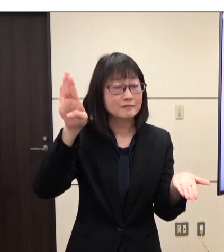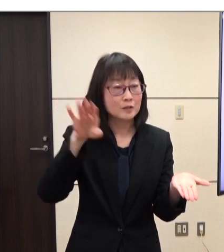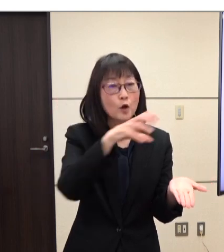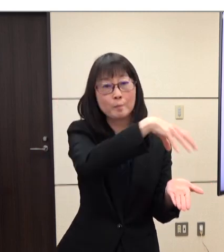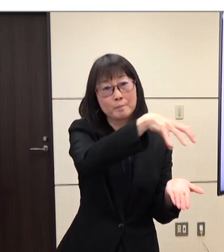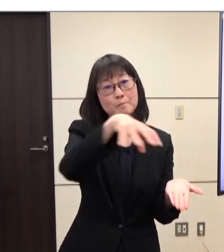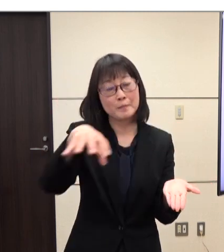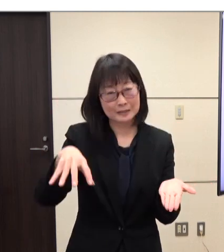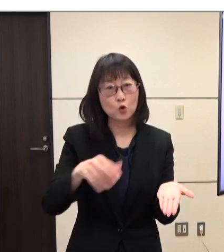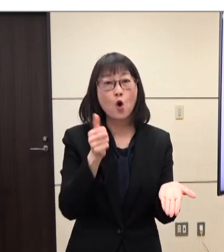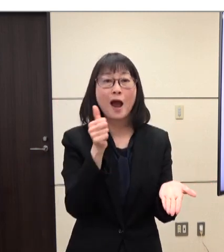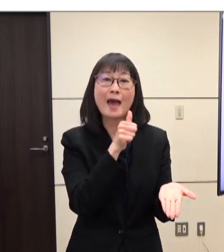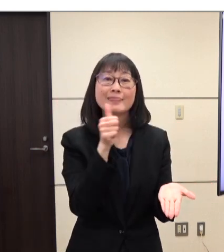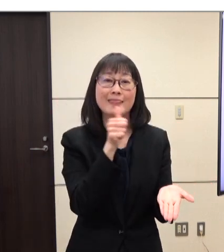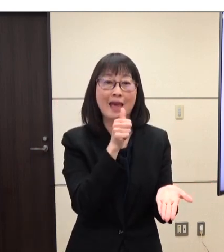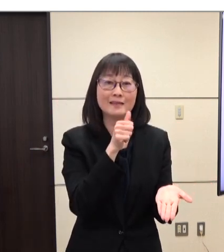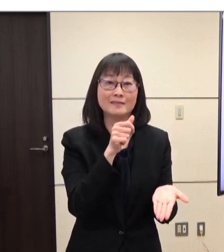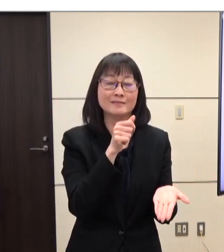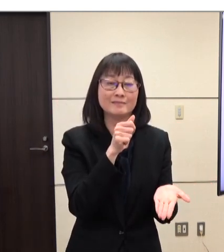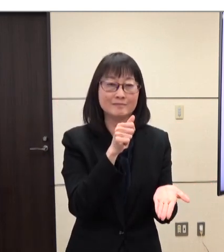分かりました。ありがとうございます